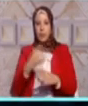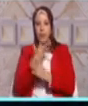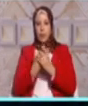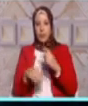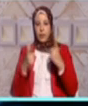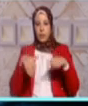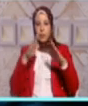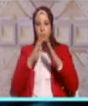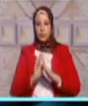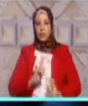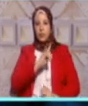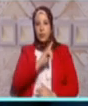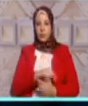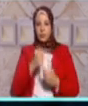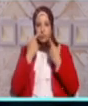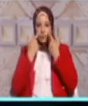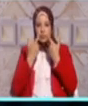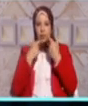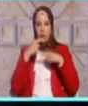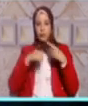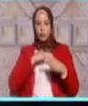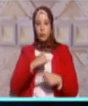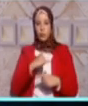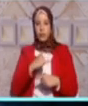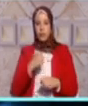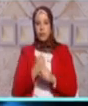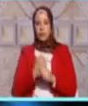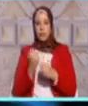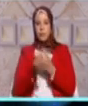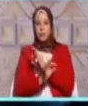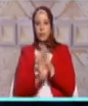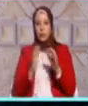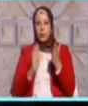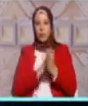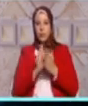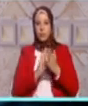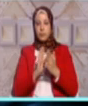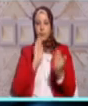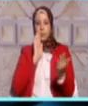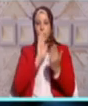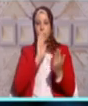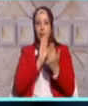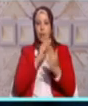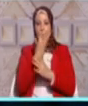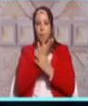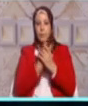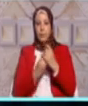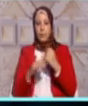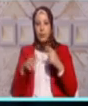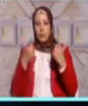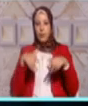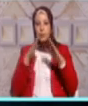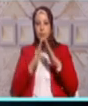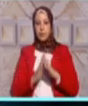وبتسعى دائما للتعرف على متطلباتهم والعمل على حل أي مشكلات تواجههم، سواء كانت المشكلات دي في دولة الإقامة أو